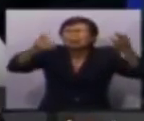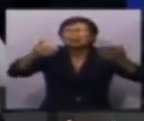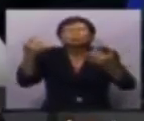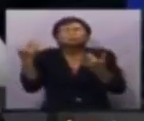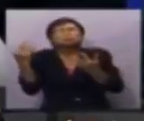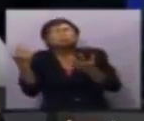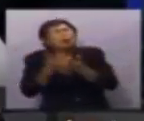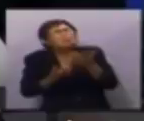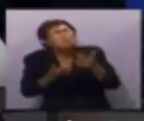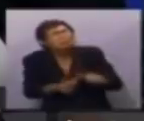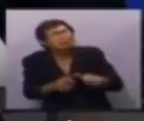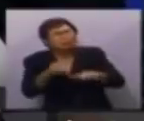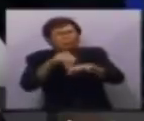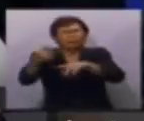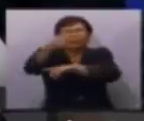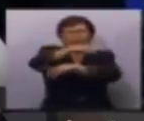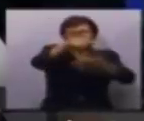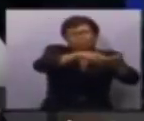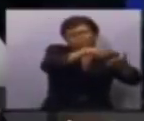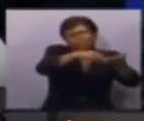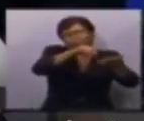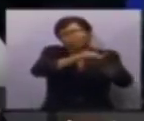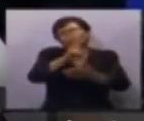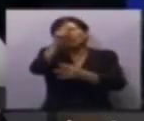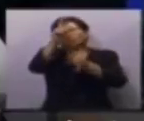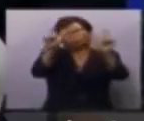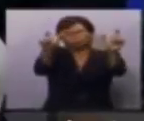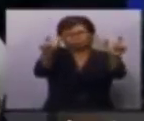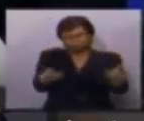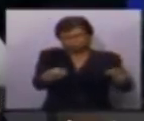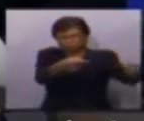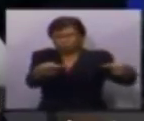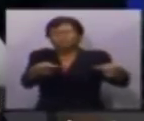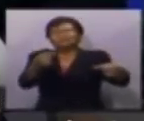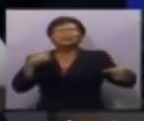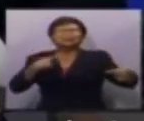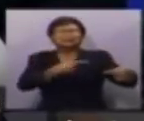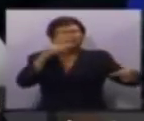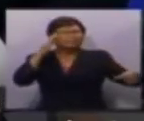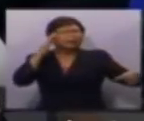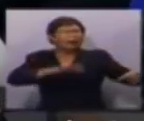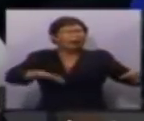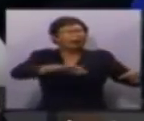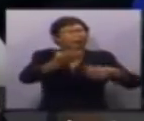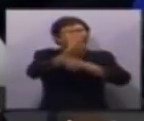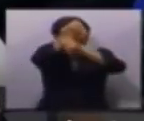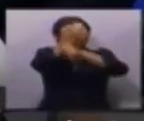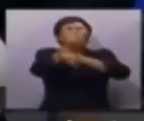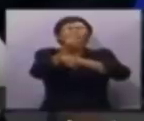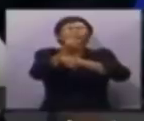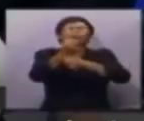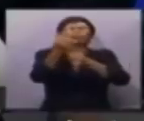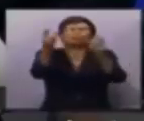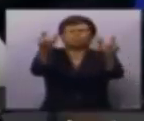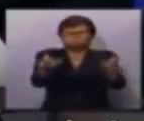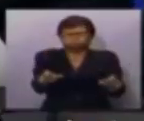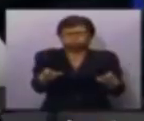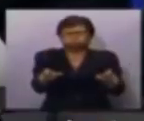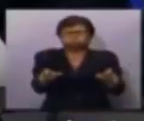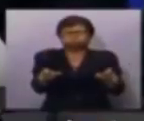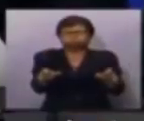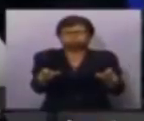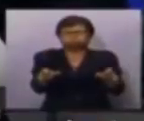bakal berlaku apabila hari pengundian itu sendiri. Kerana satu lawan satu, kita boleh agak lebih kurang. Apabila penjurunya meningkat,